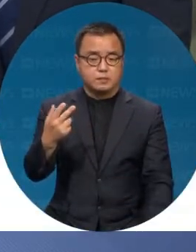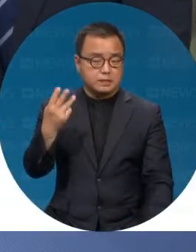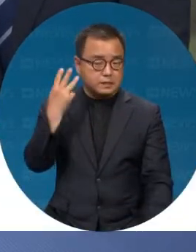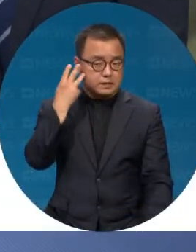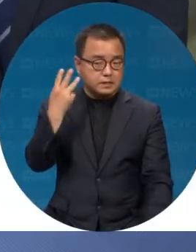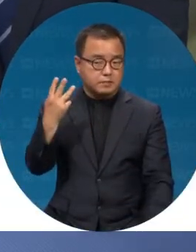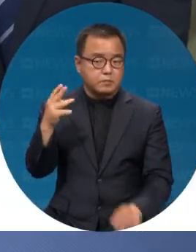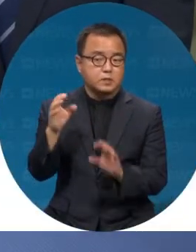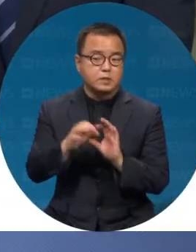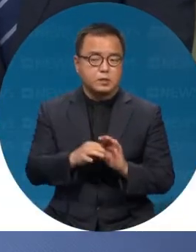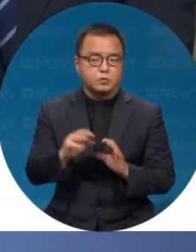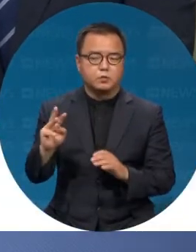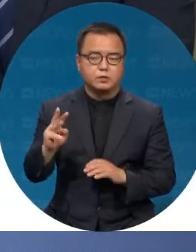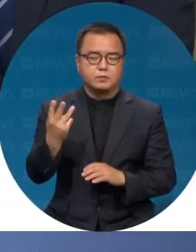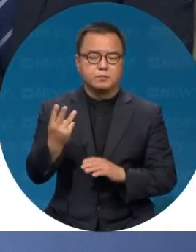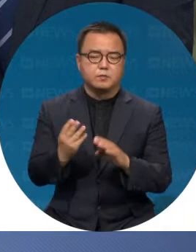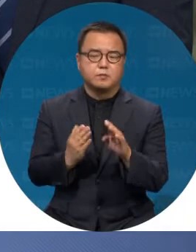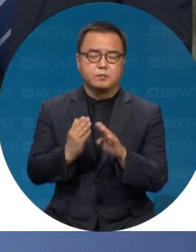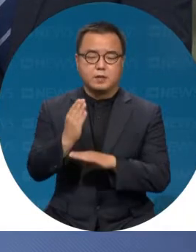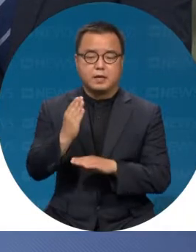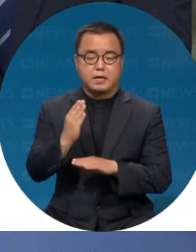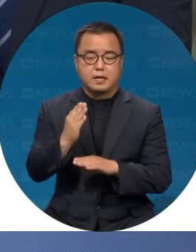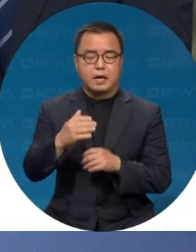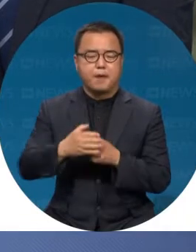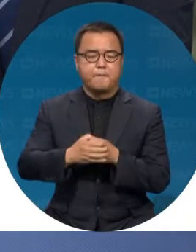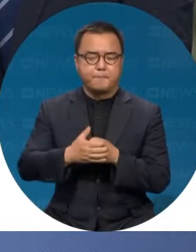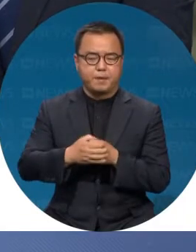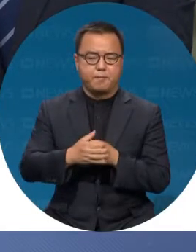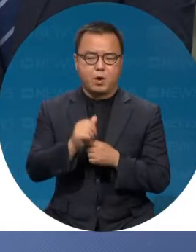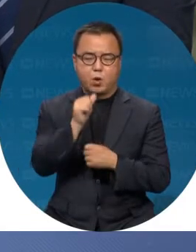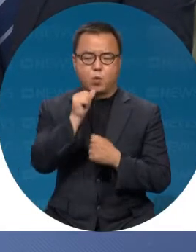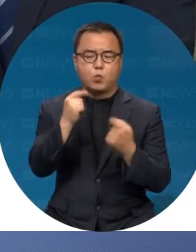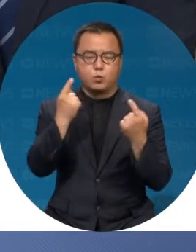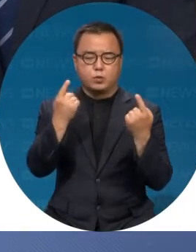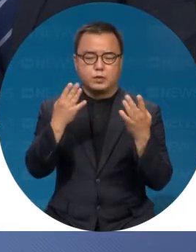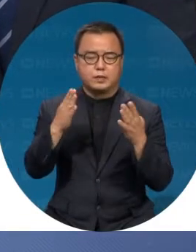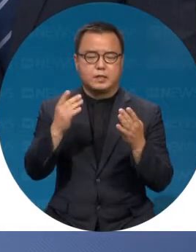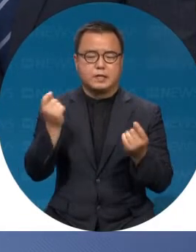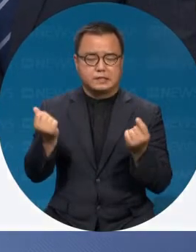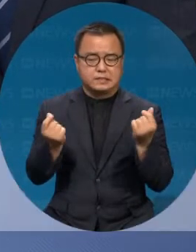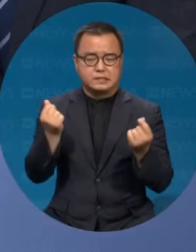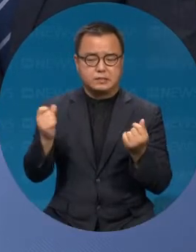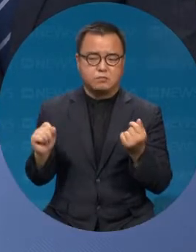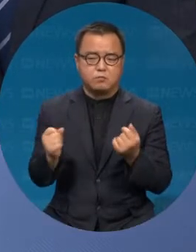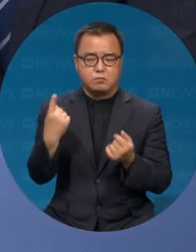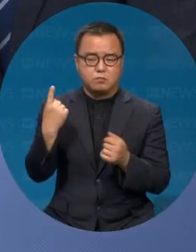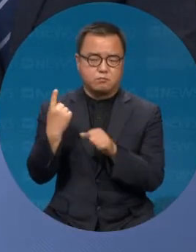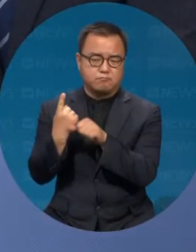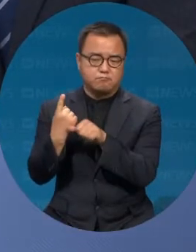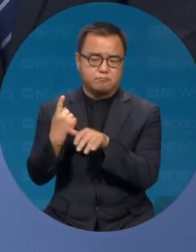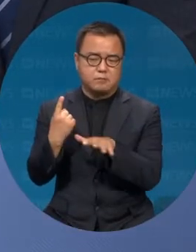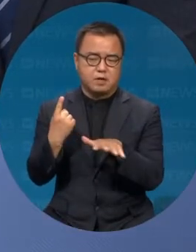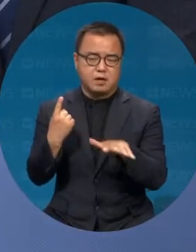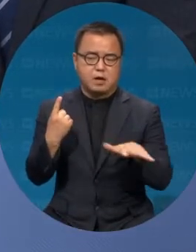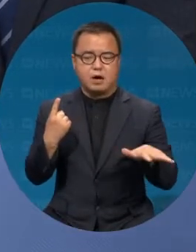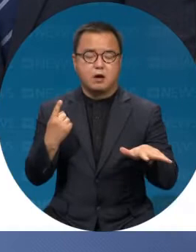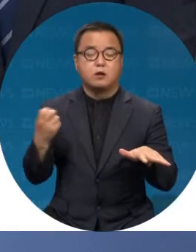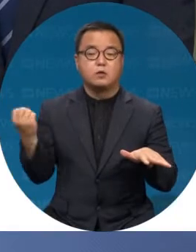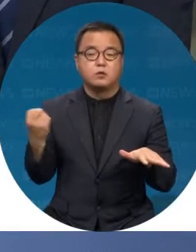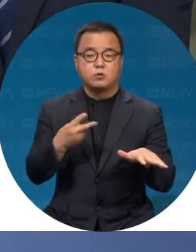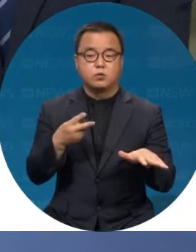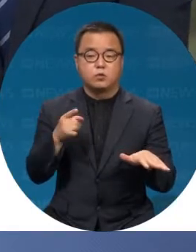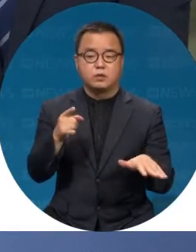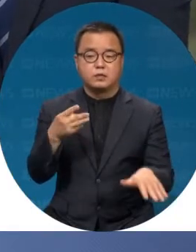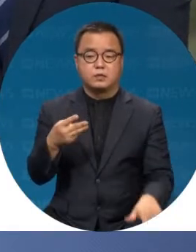300명을 넘어섰습니다. 마포구 홍대 클럽발 감염이 전국적으로 확산되고 있고 또 전파력이 강한 델타 변이에 의한 감염